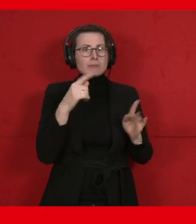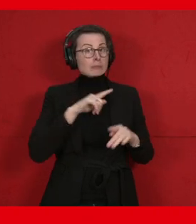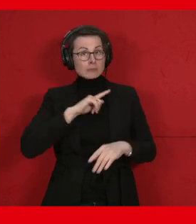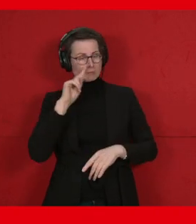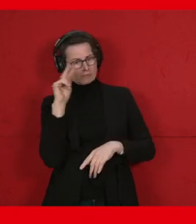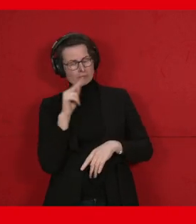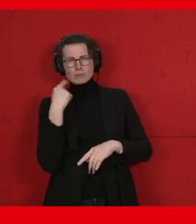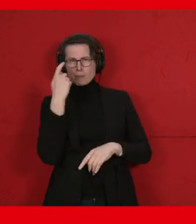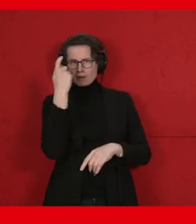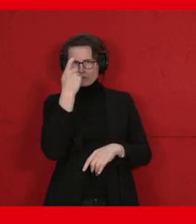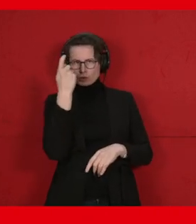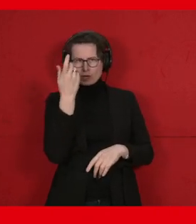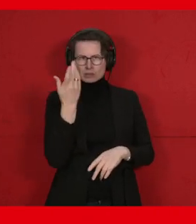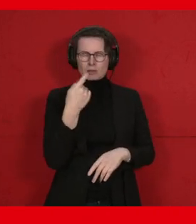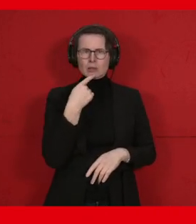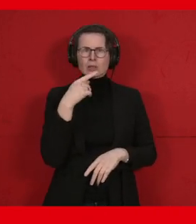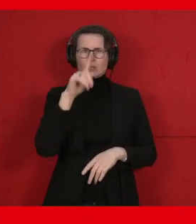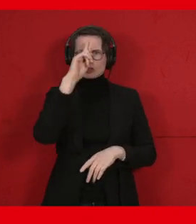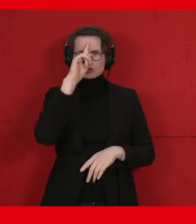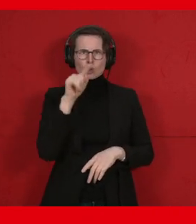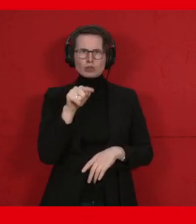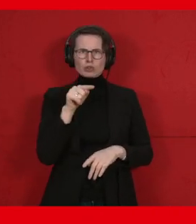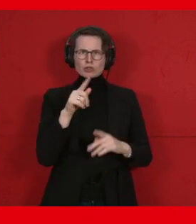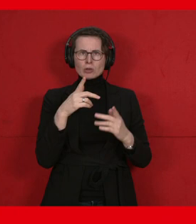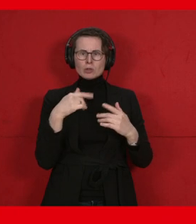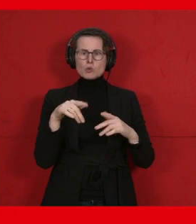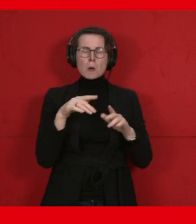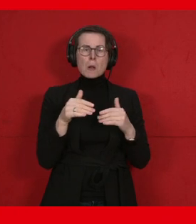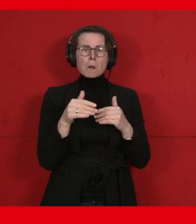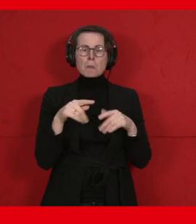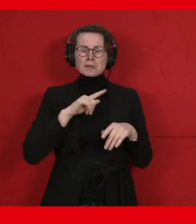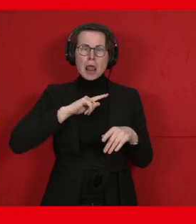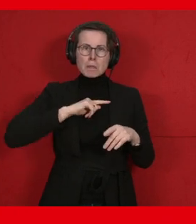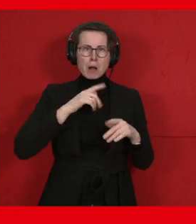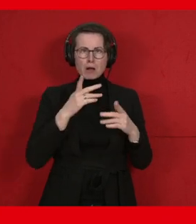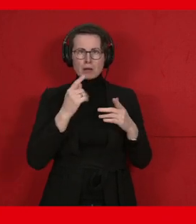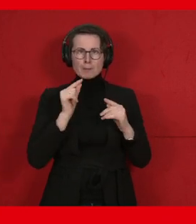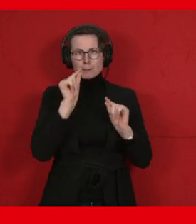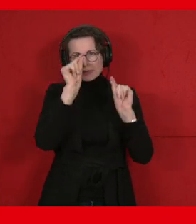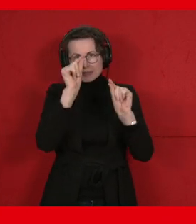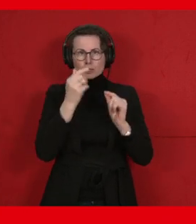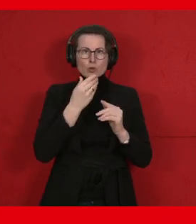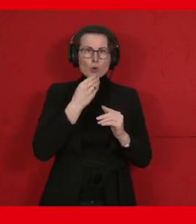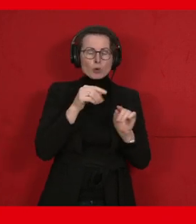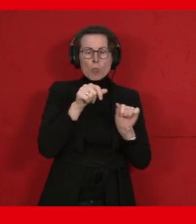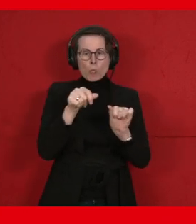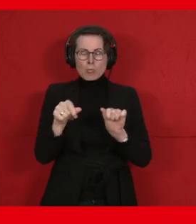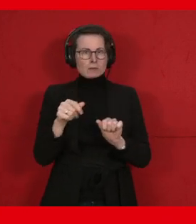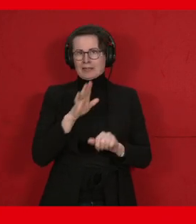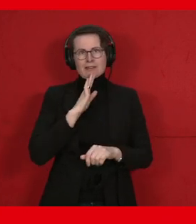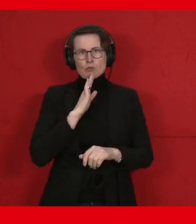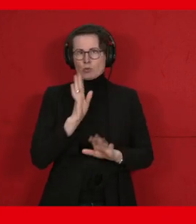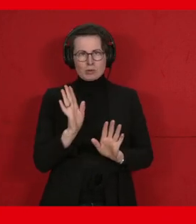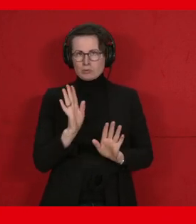erklären, aber der Versuch, das so im deutschen Vorgarten zu lösen, mit ein paar hübschen Pflanzen drumherum, wird nicht